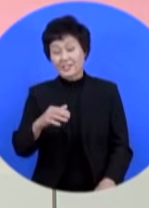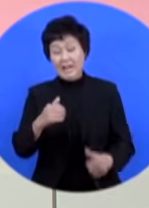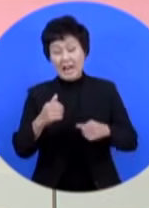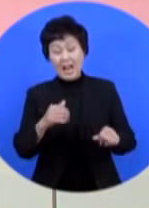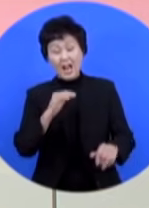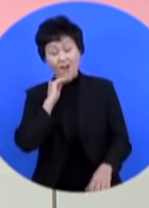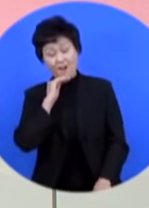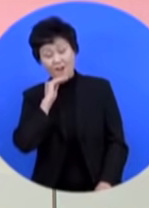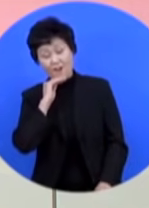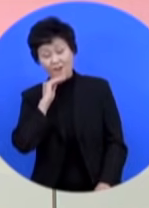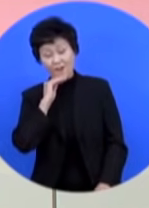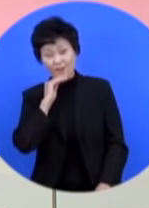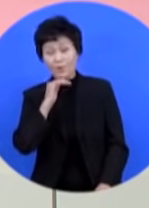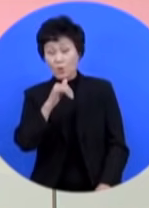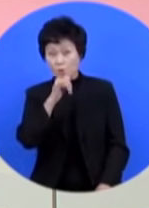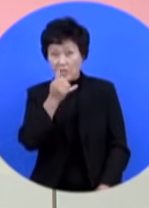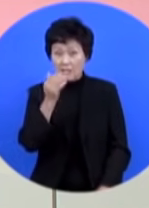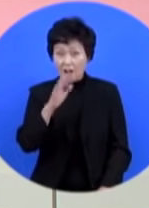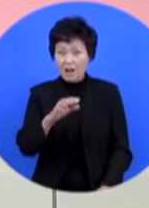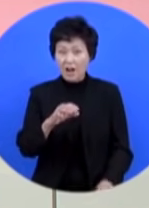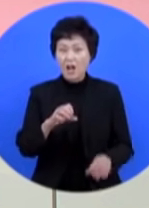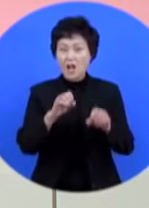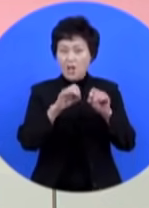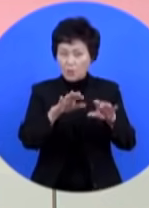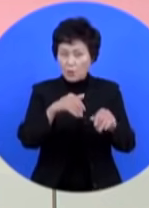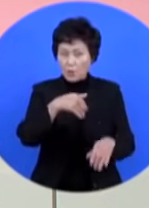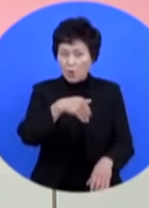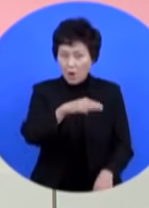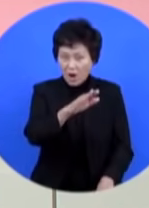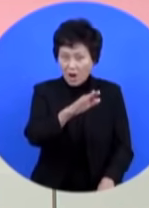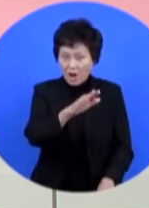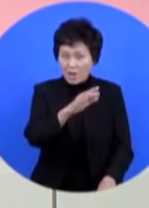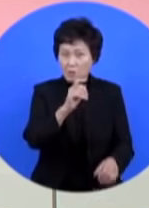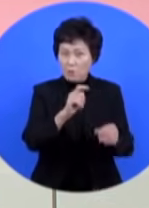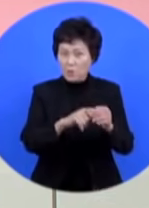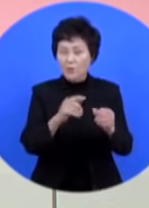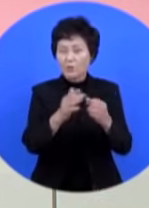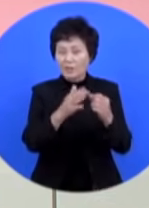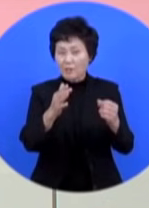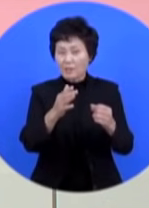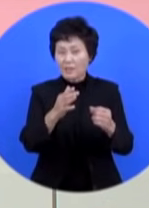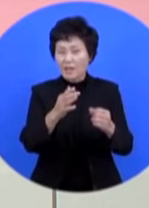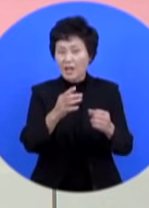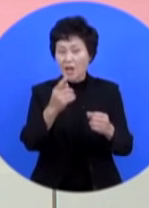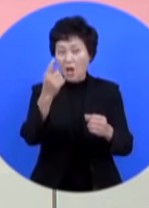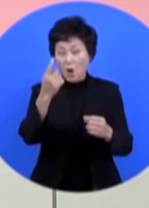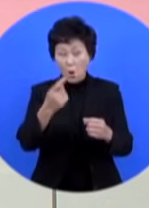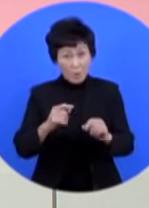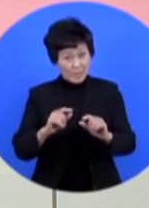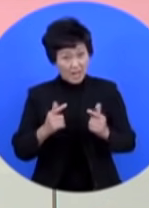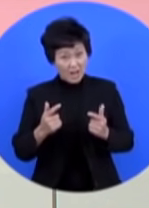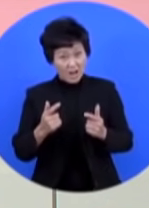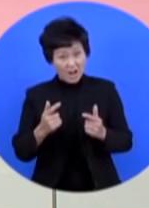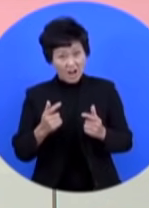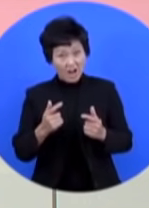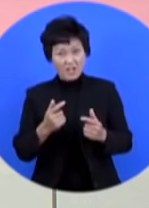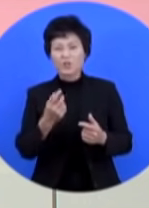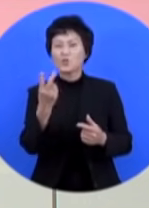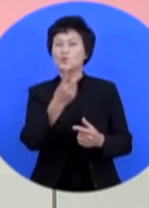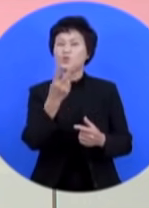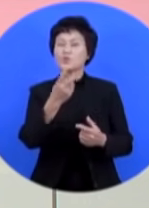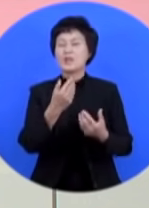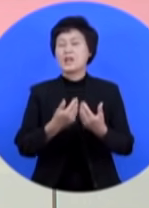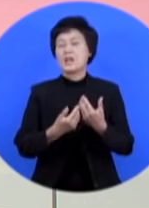그랬겠죠. 단기 선교를 명분으로 안 온다 하니까 조금 두 사람 사이가 좀 어색해진 그